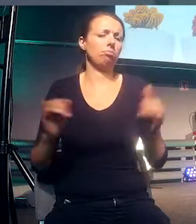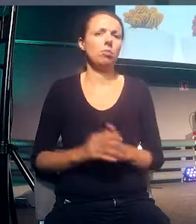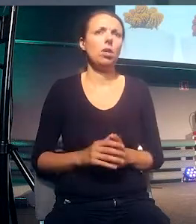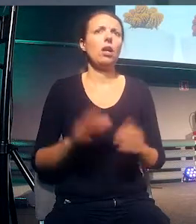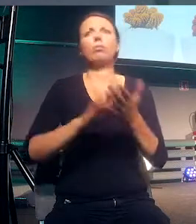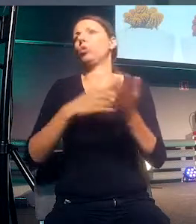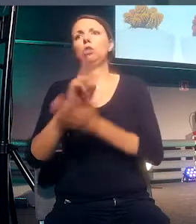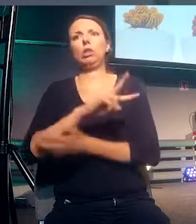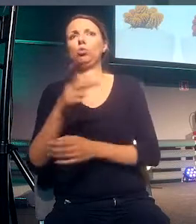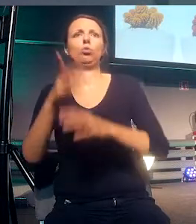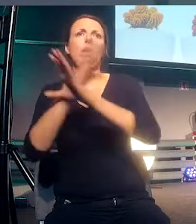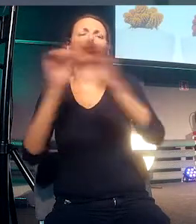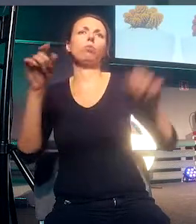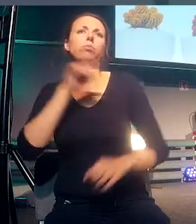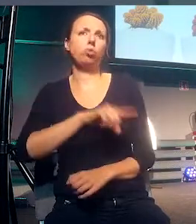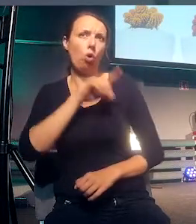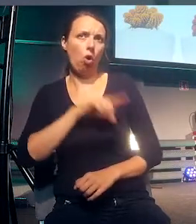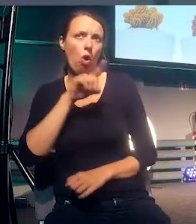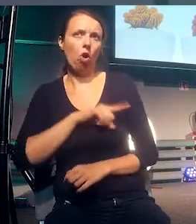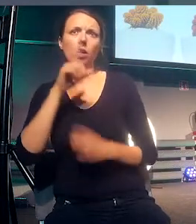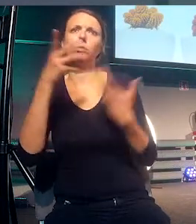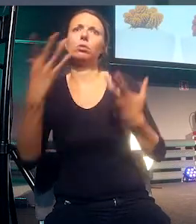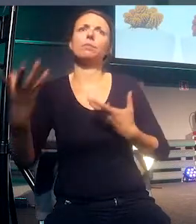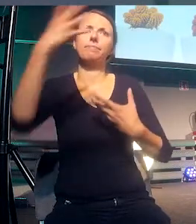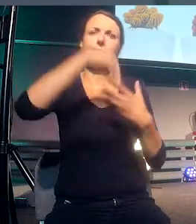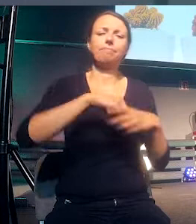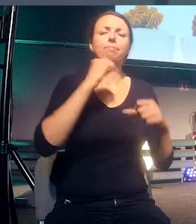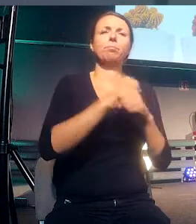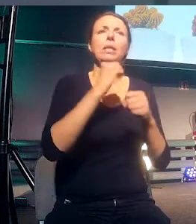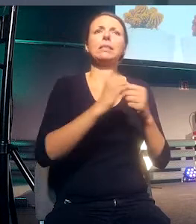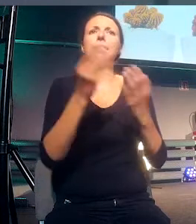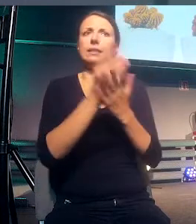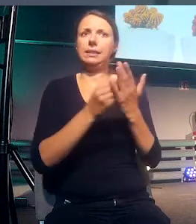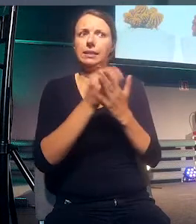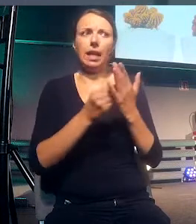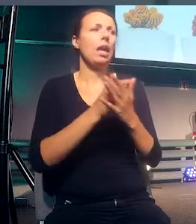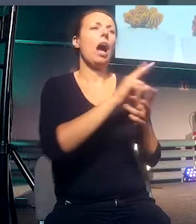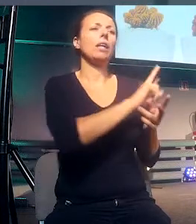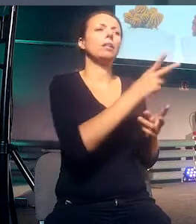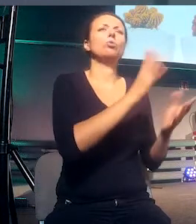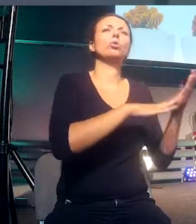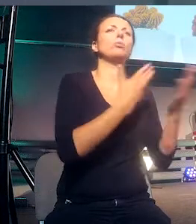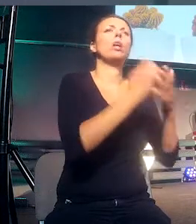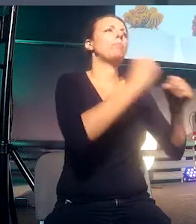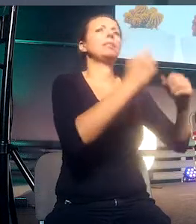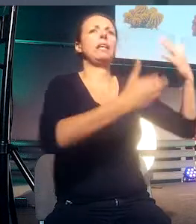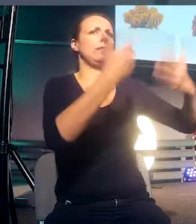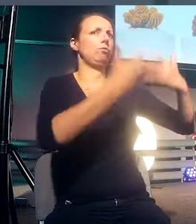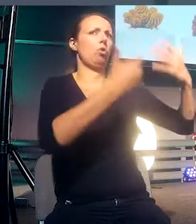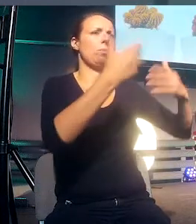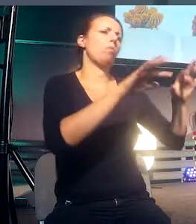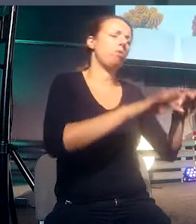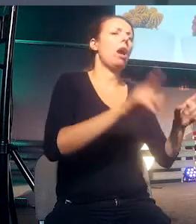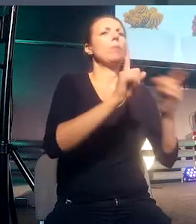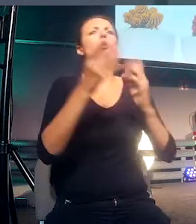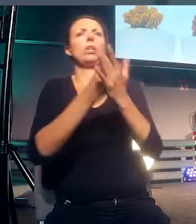psychologię. Jest to fantastyczny sposób, żeby zostać UX designerem. Ale bardzo wiele osób to też są graficy. Jest dużo osób,